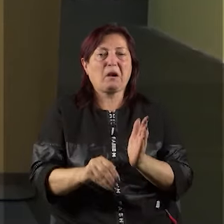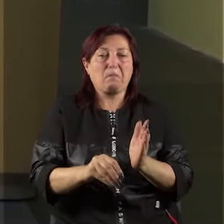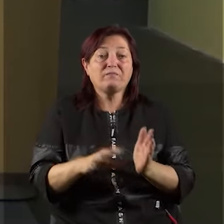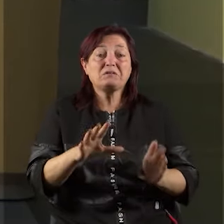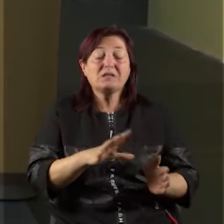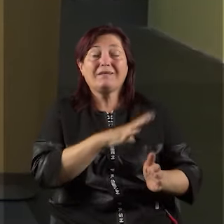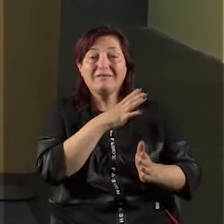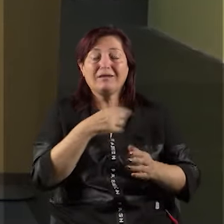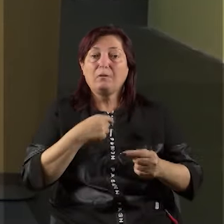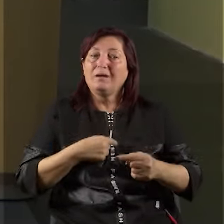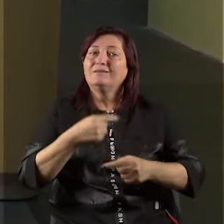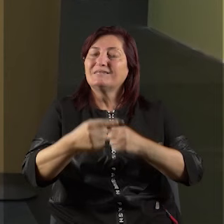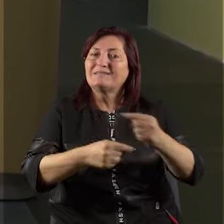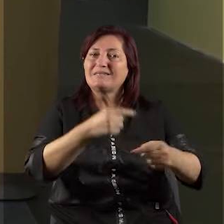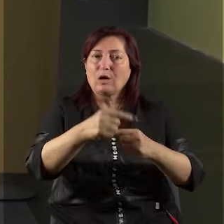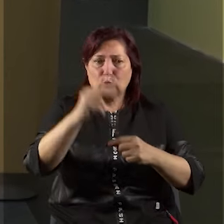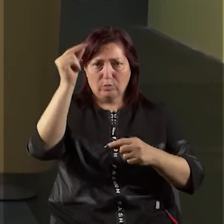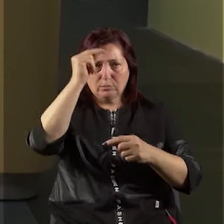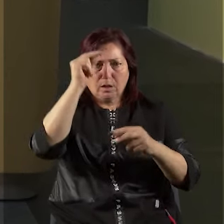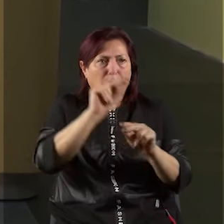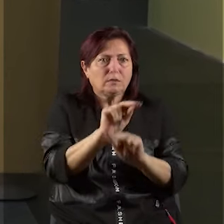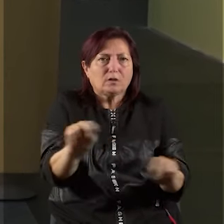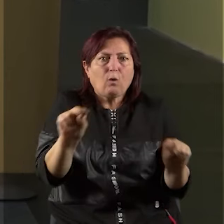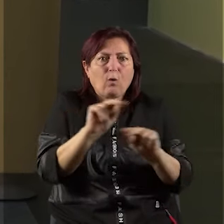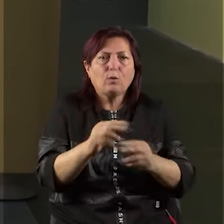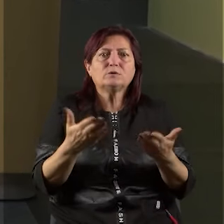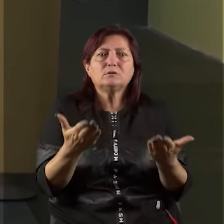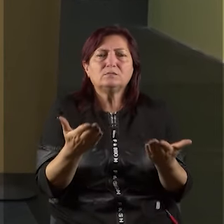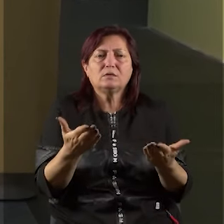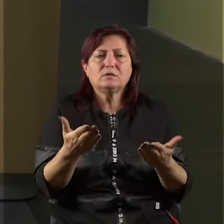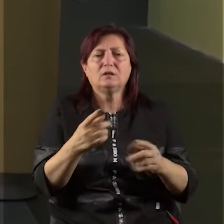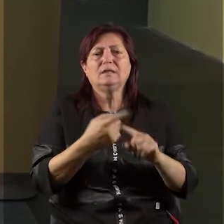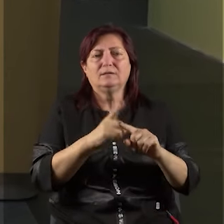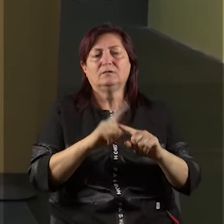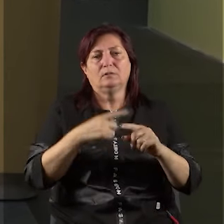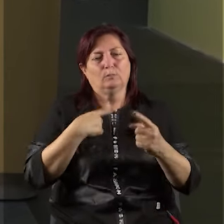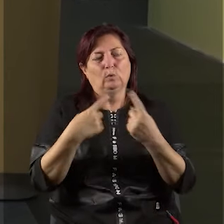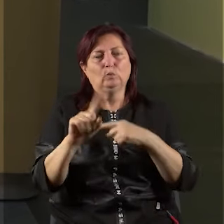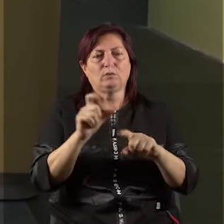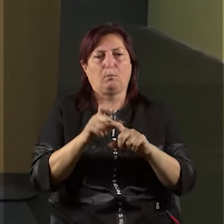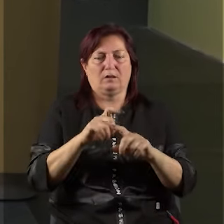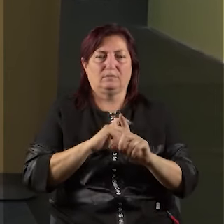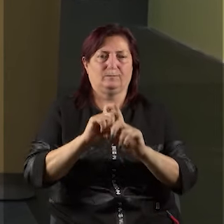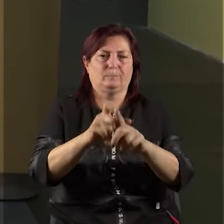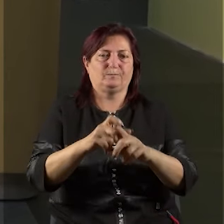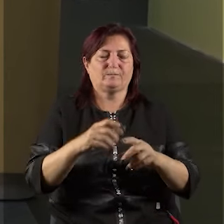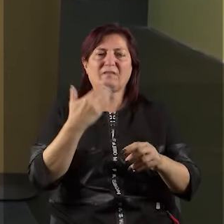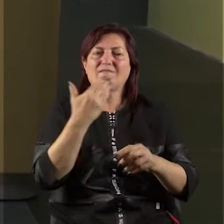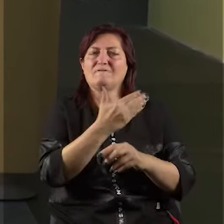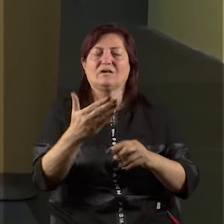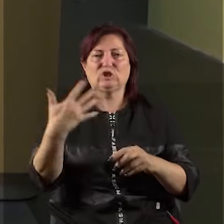երբ որ նաև մեր սերնդի դասախոսներն են այդտեղ դասավանդում։ Ուրեմն ես մի ուրիշ բան ասեմ, վերջին 50